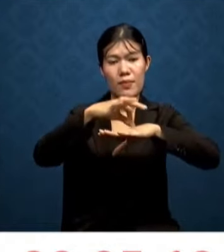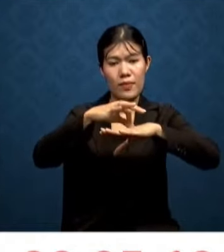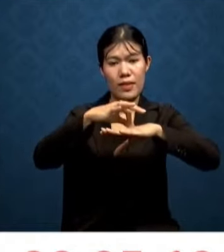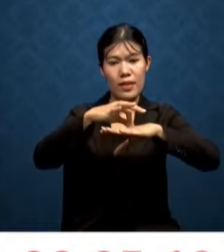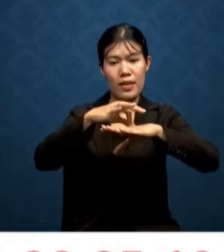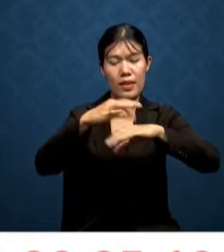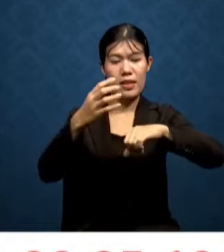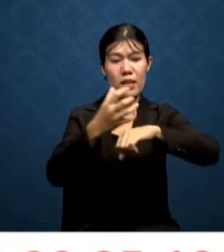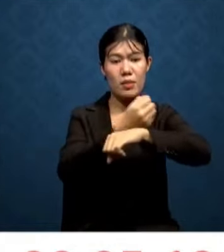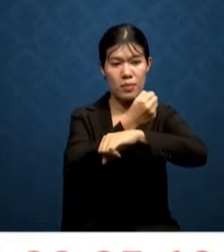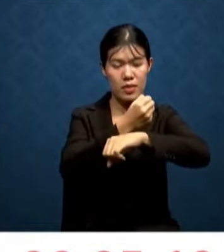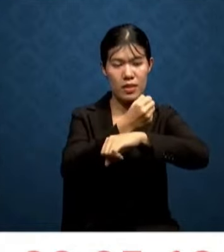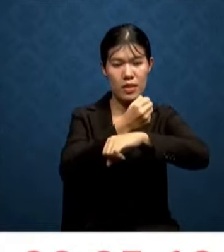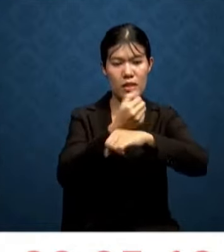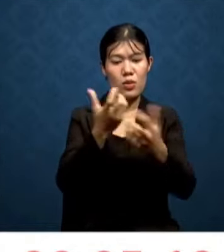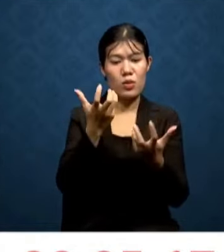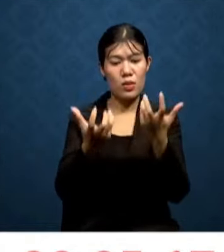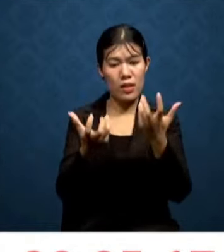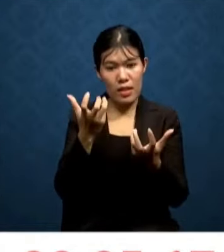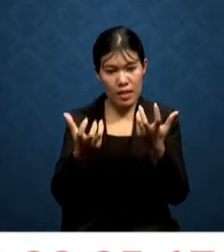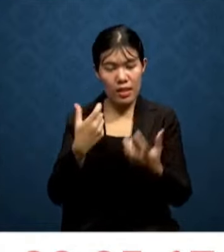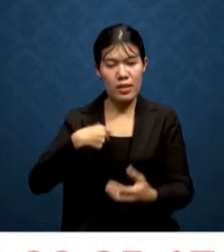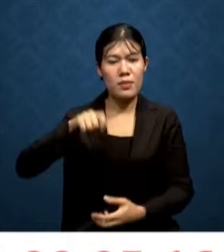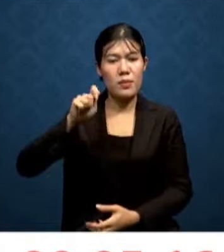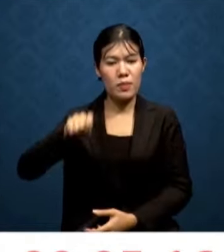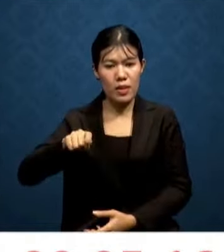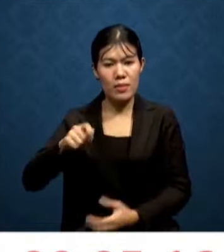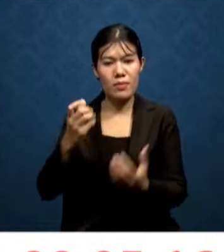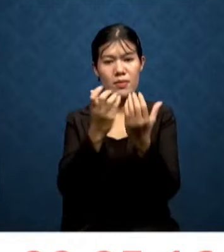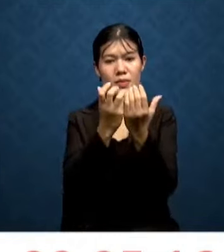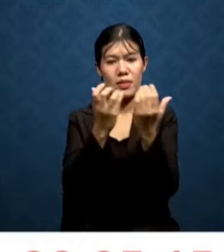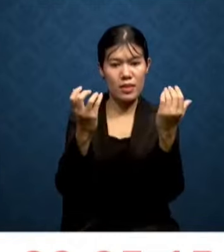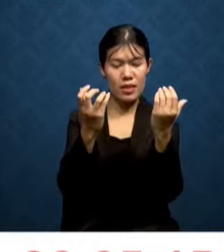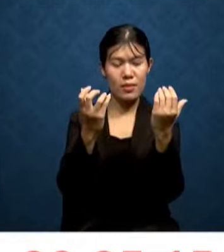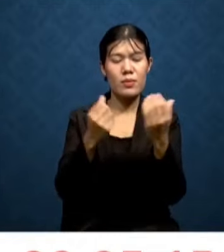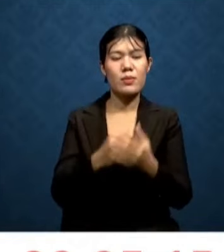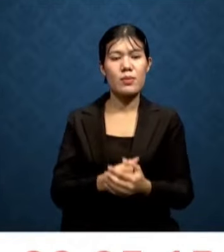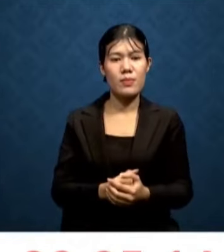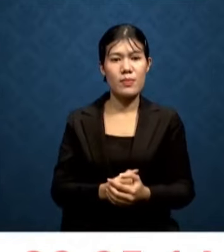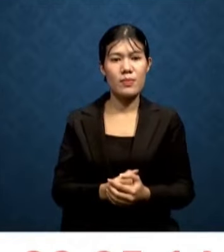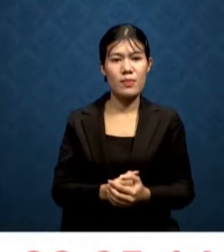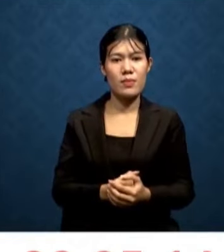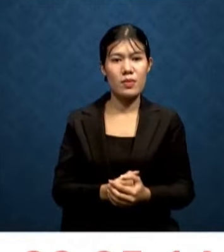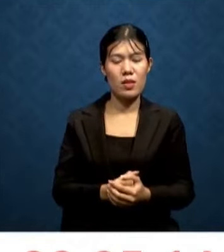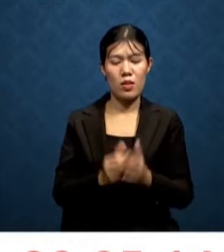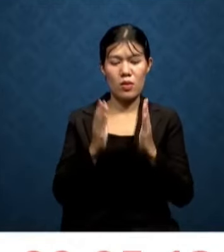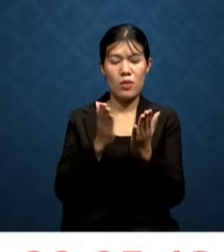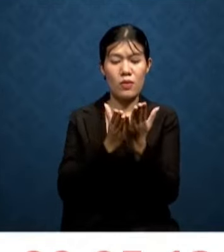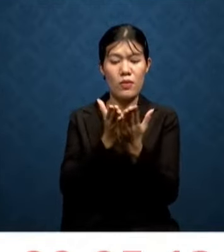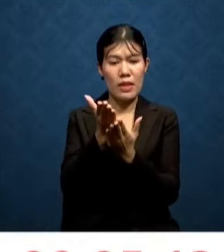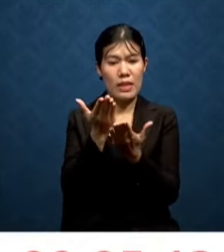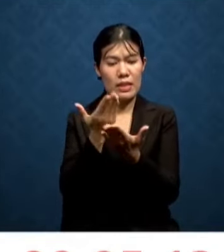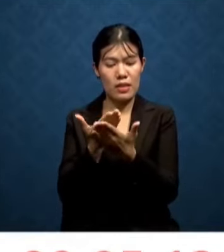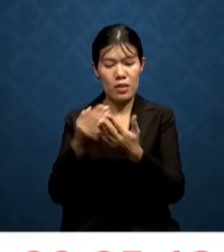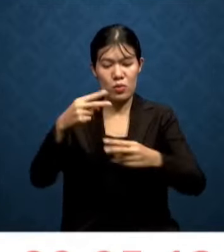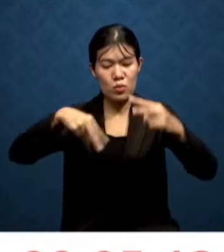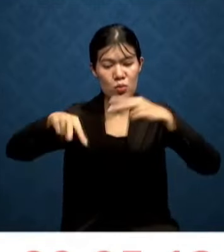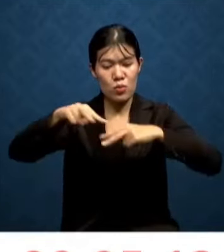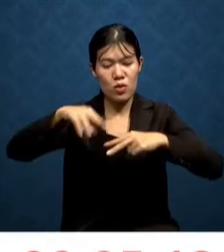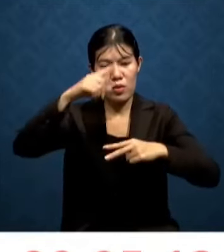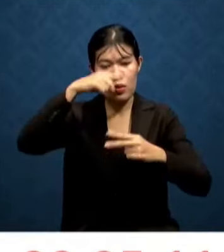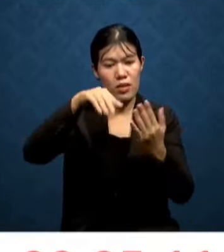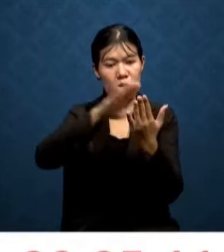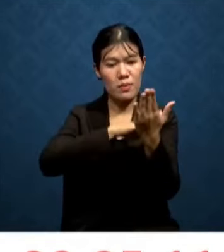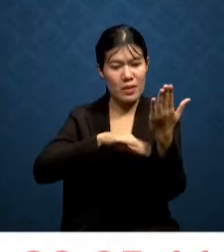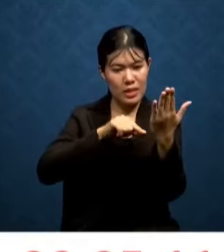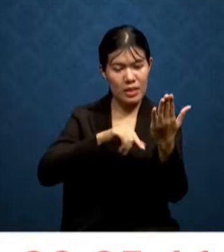รัฐธรรมนูญผู้บริหารในองค์กรอิสระหรือผู้ว่าการตรวจเงินแผ่นดินมีพฤติกรรมนะครับล่ำรวยทุจ